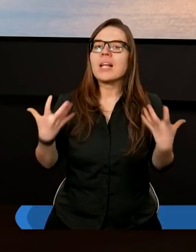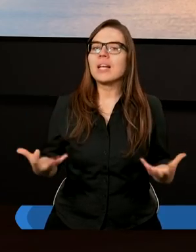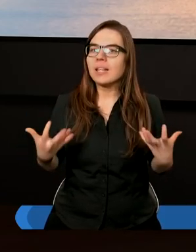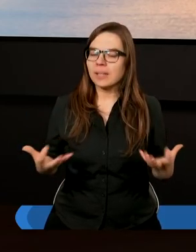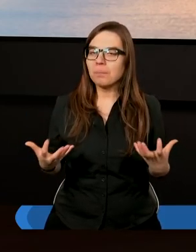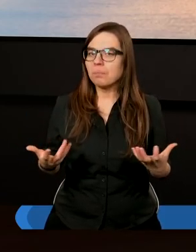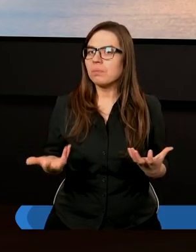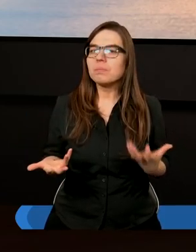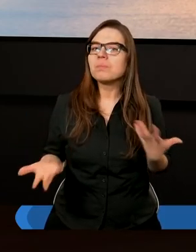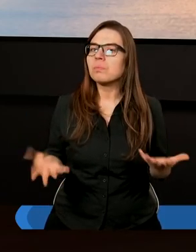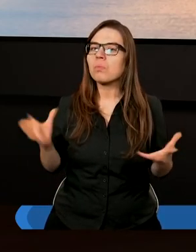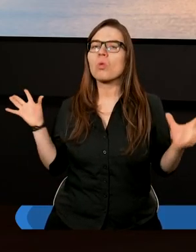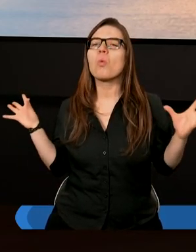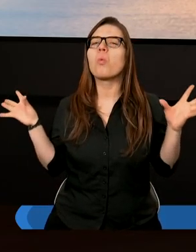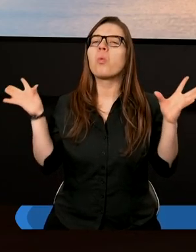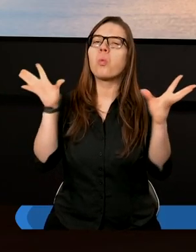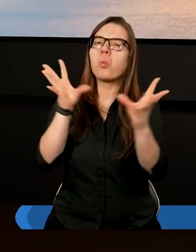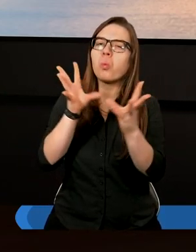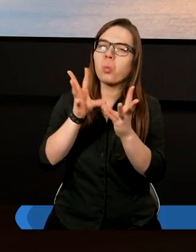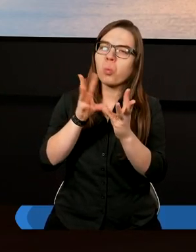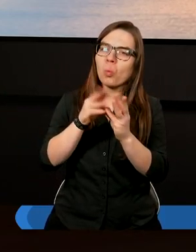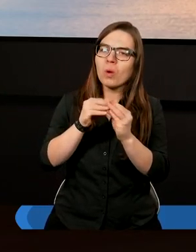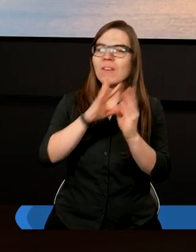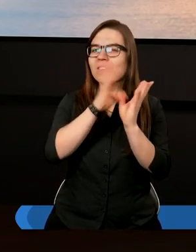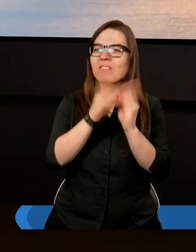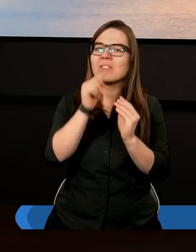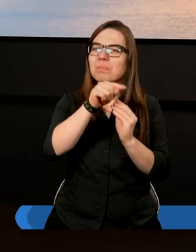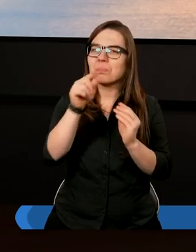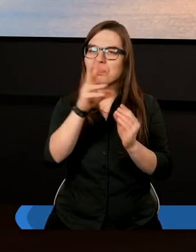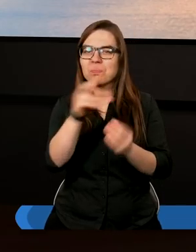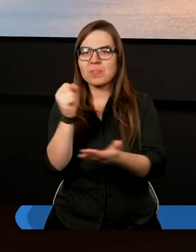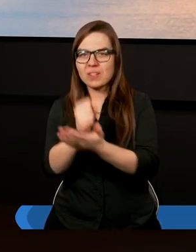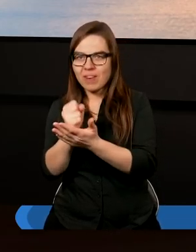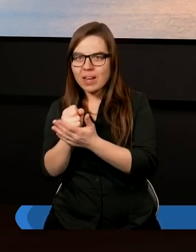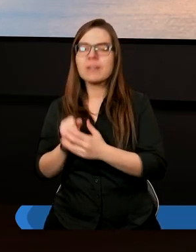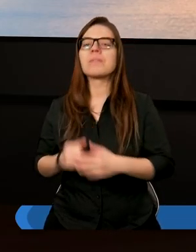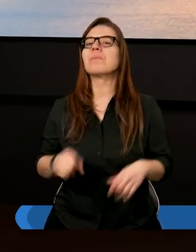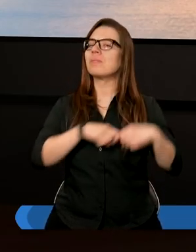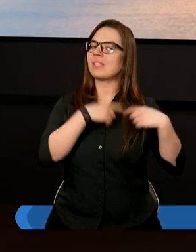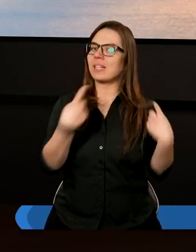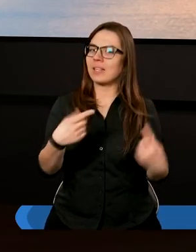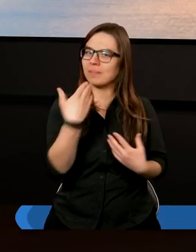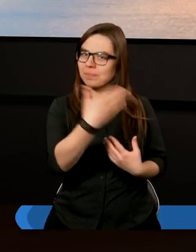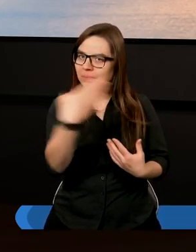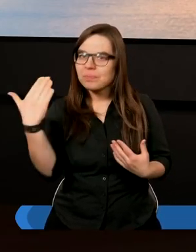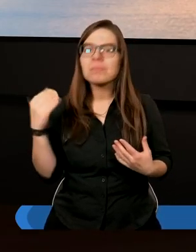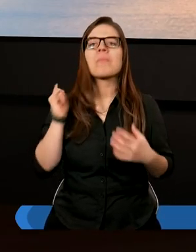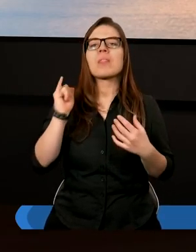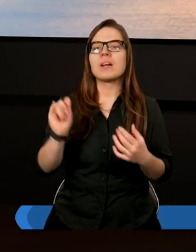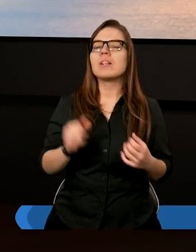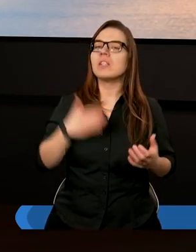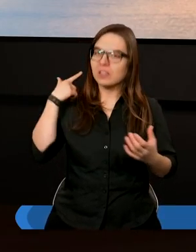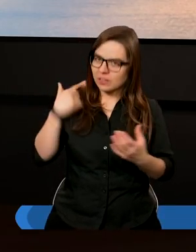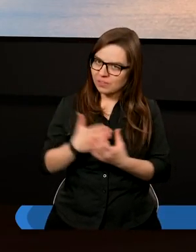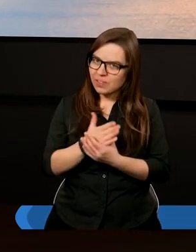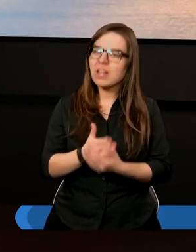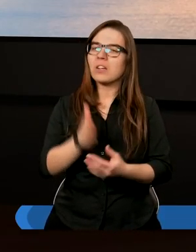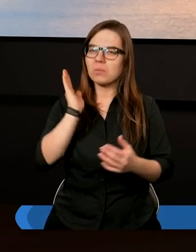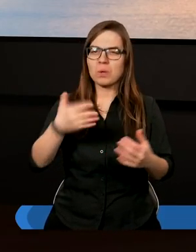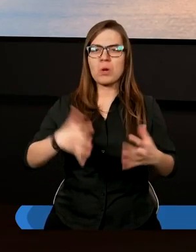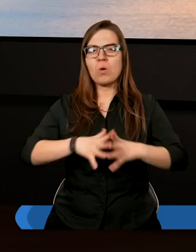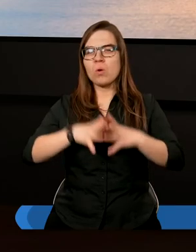podsumować te wszystkie studia. Serdecznie witam i wierzę, że to będzie